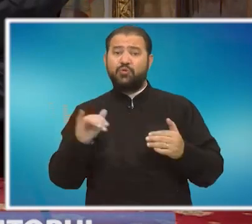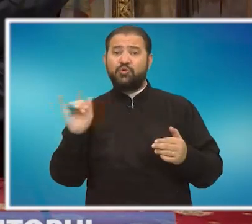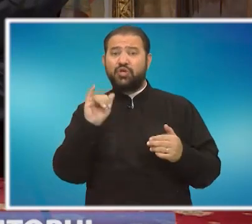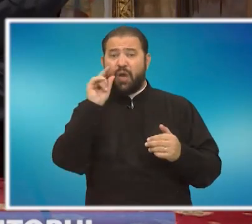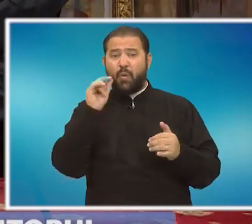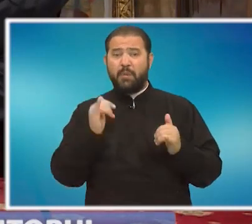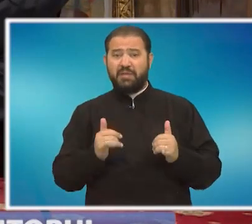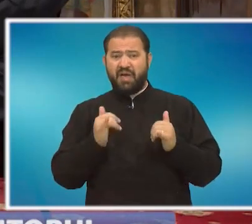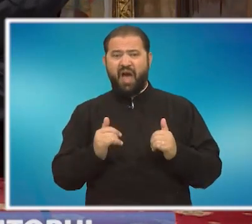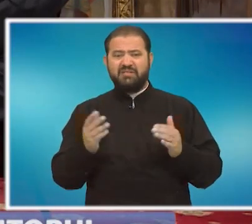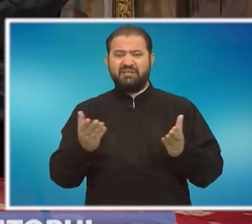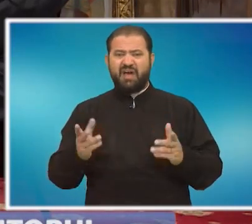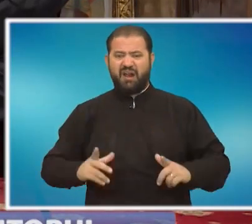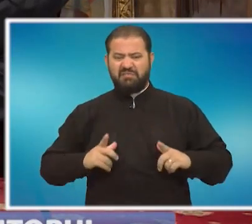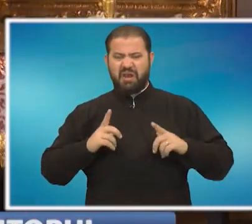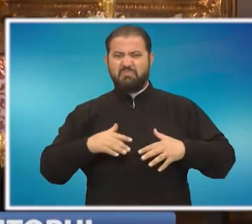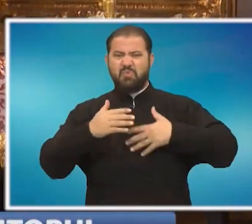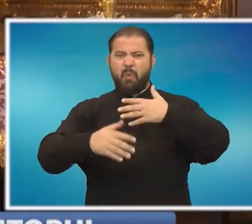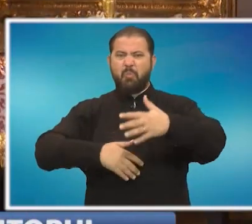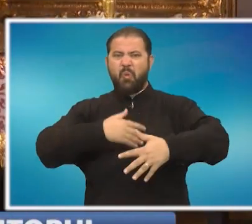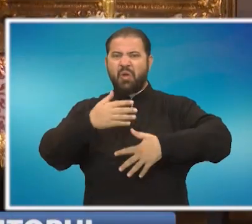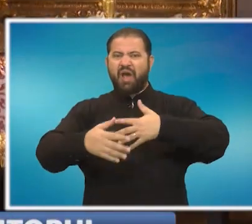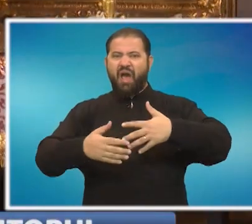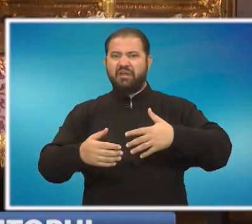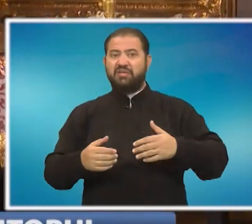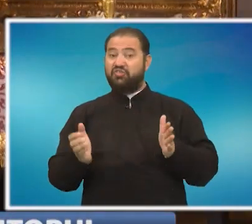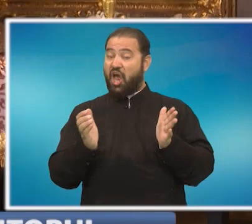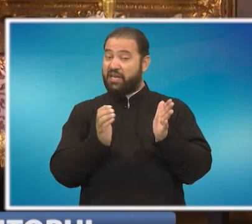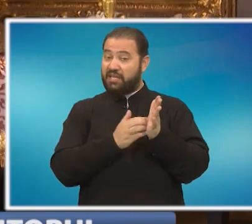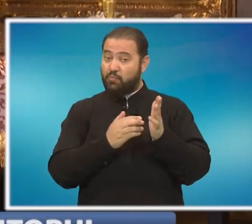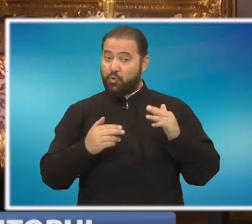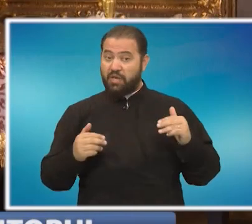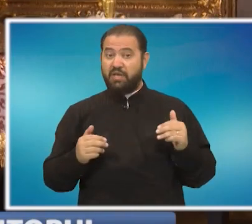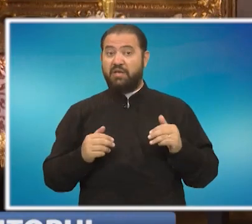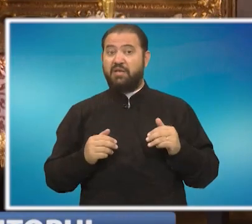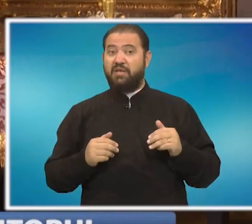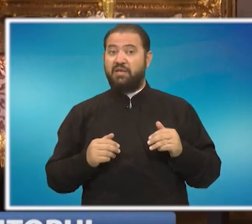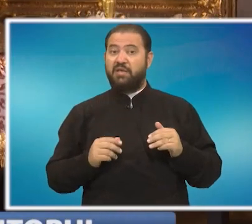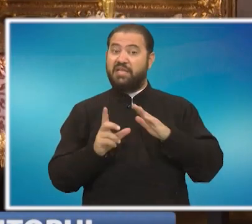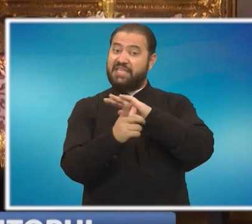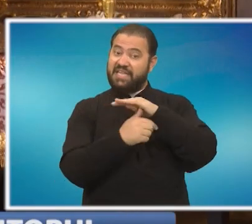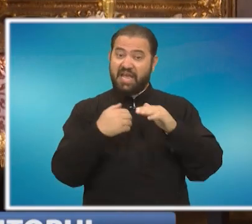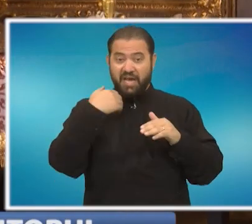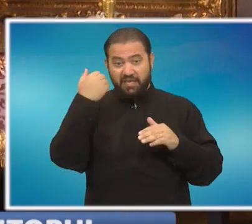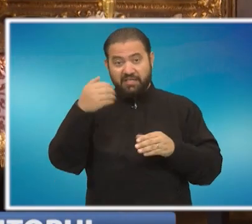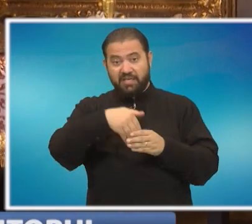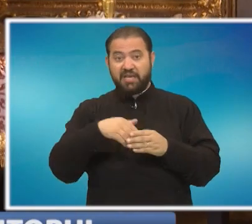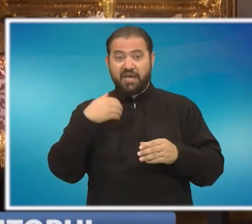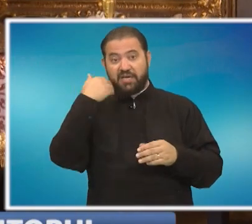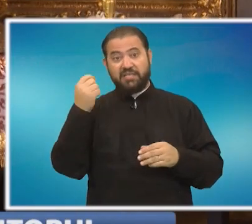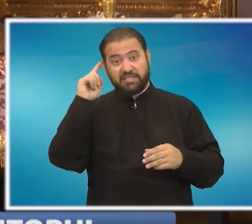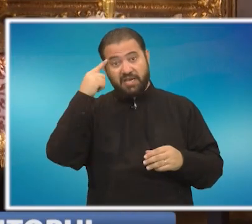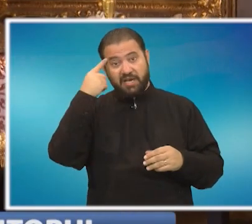care ne complicăm viețile foarte mult și ar trebui din când în când să recurgem la aceste